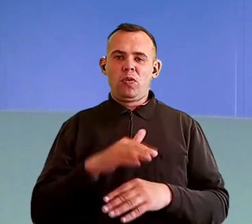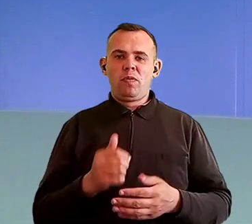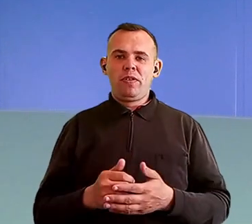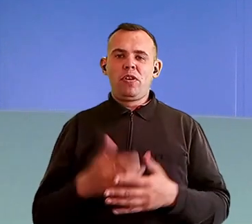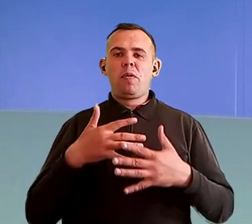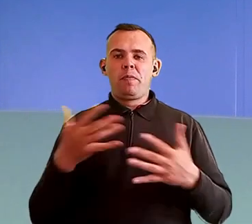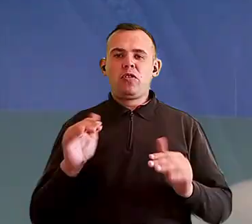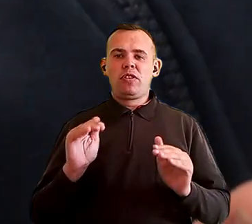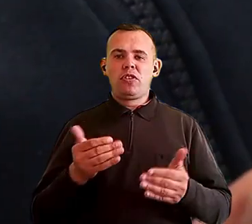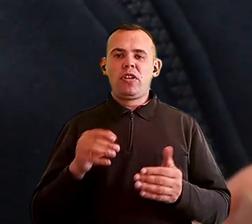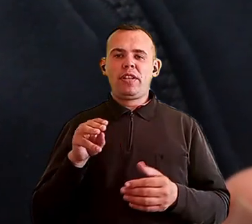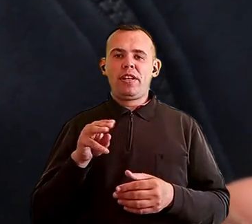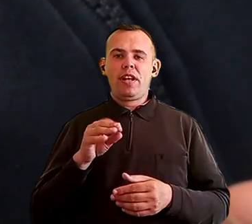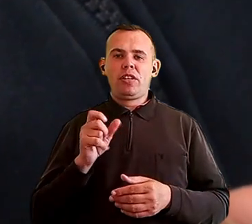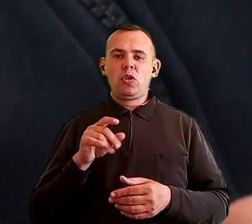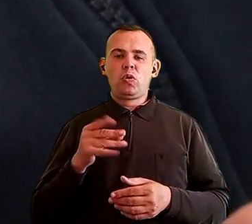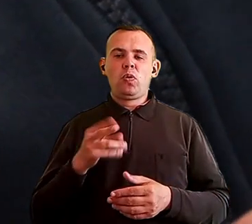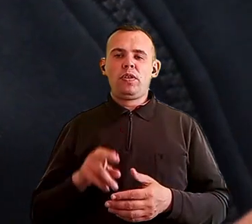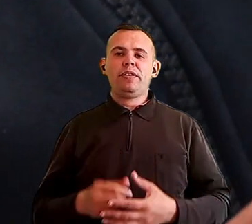Тетяни Зозулі.